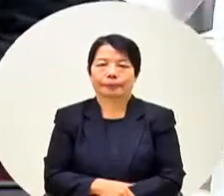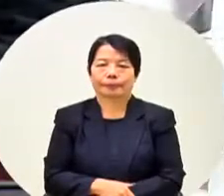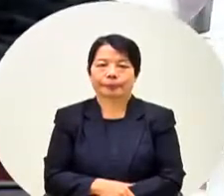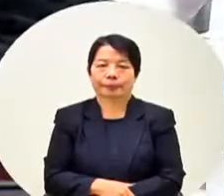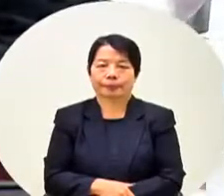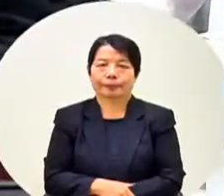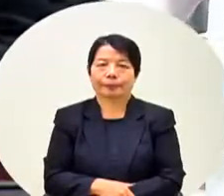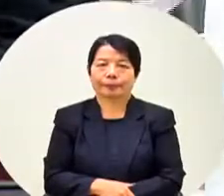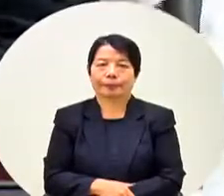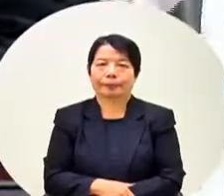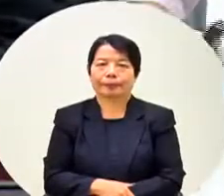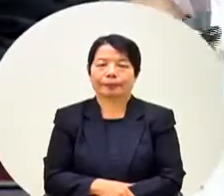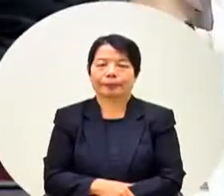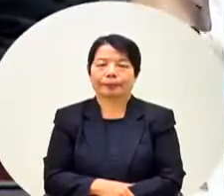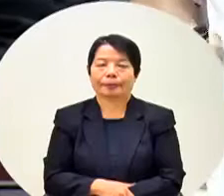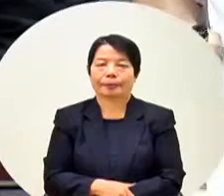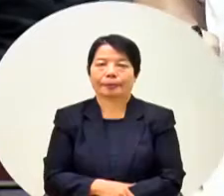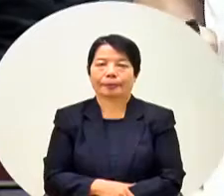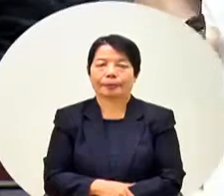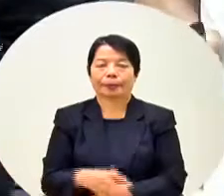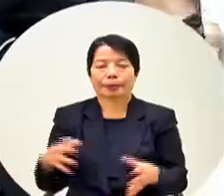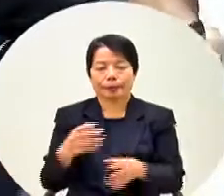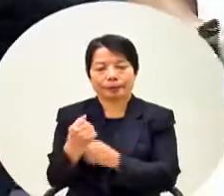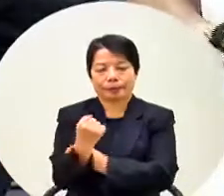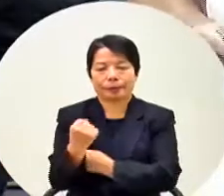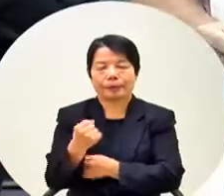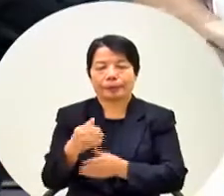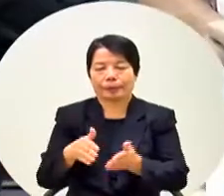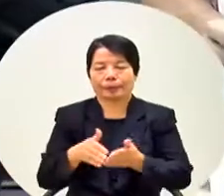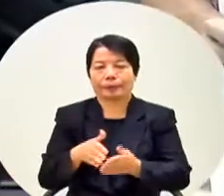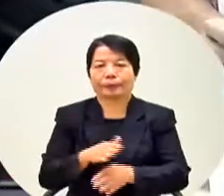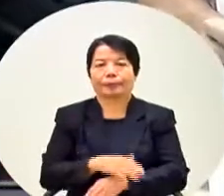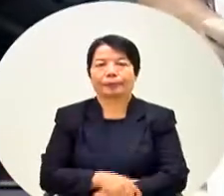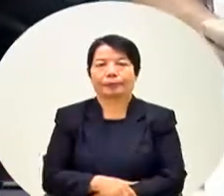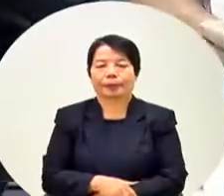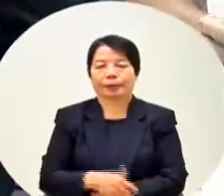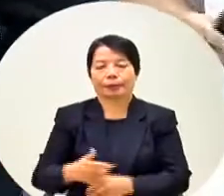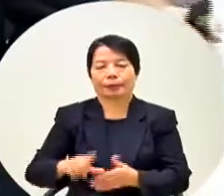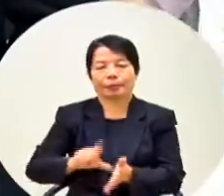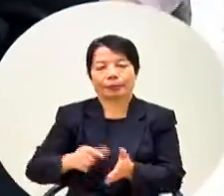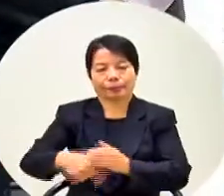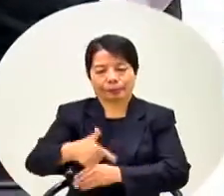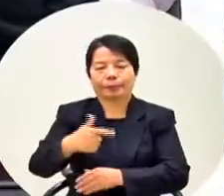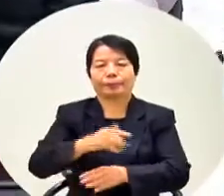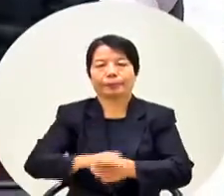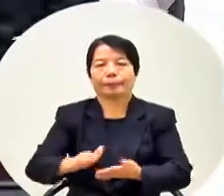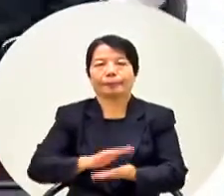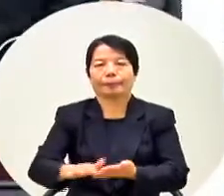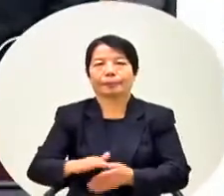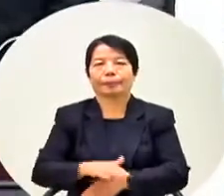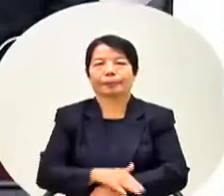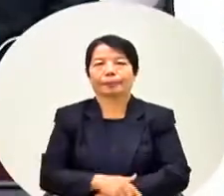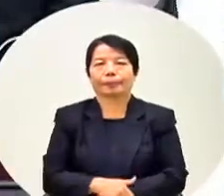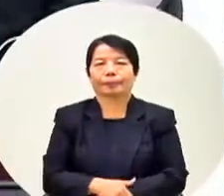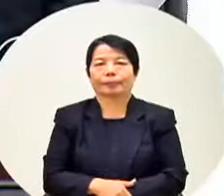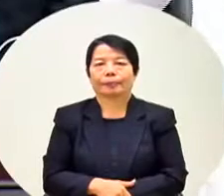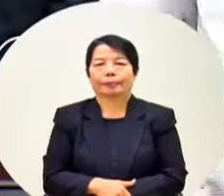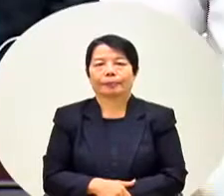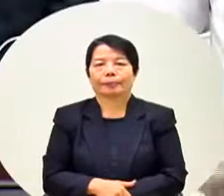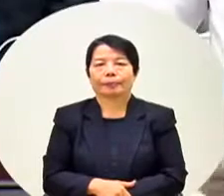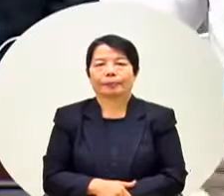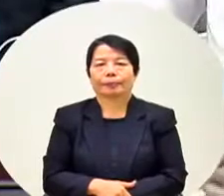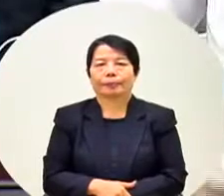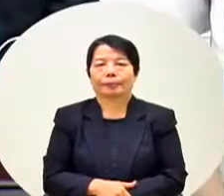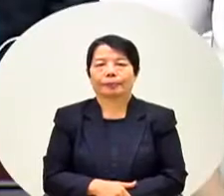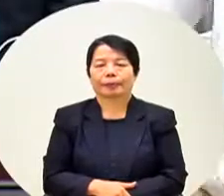好，我们一起来努力啦，好，这个我们会努力来做，哎，好，加快脚步，好。好，一起来努力，也要拜托明